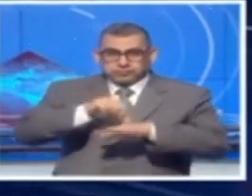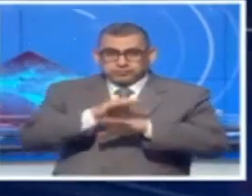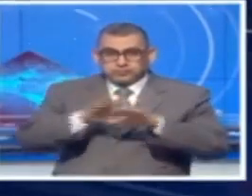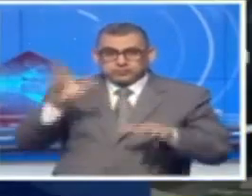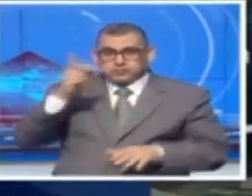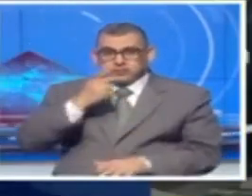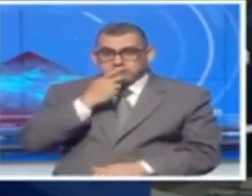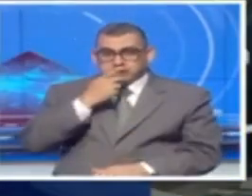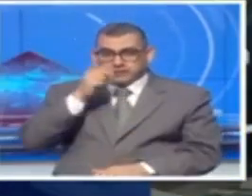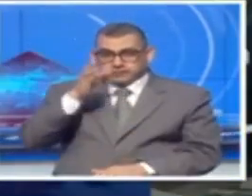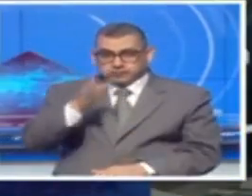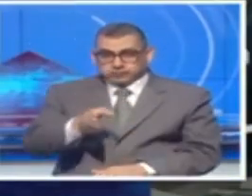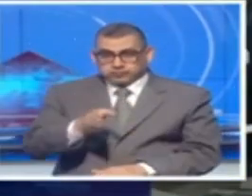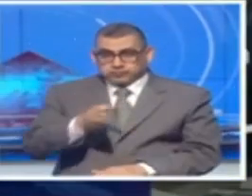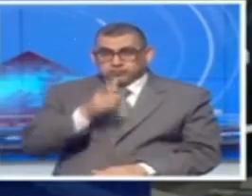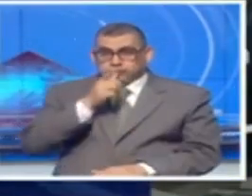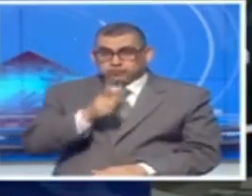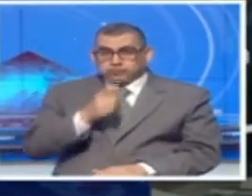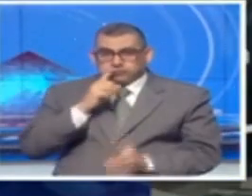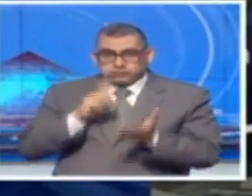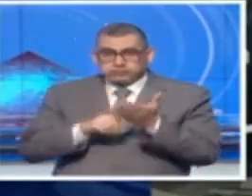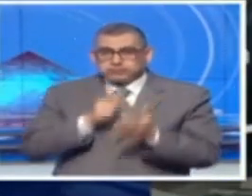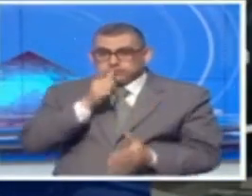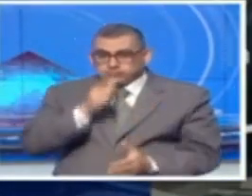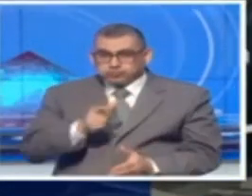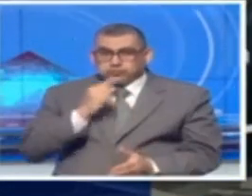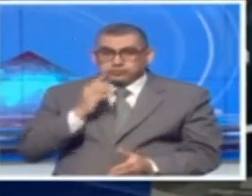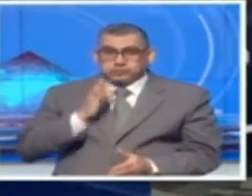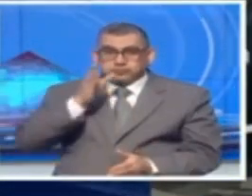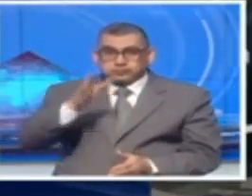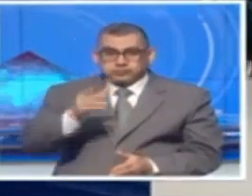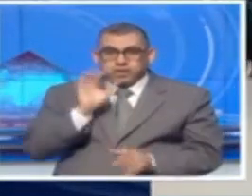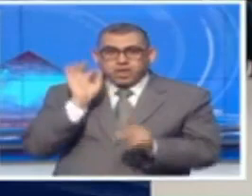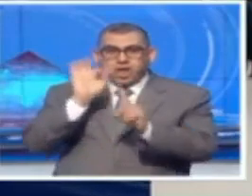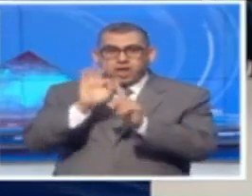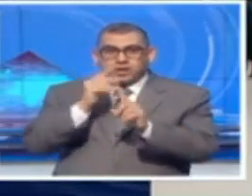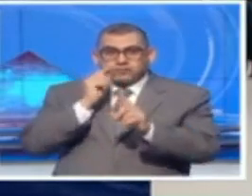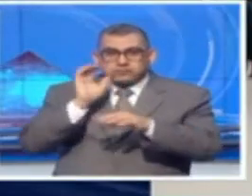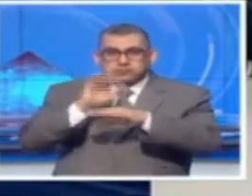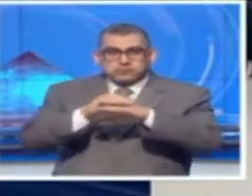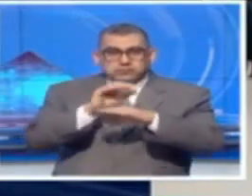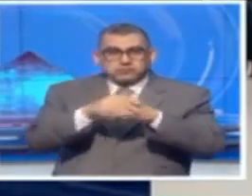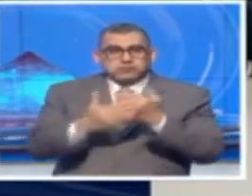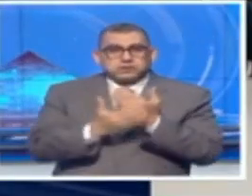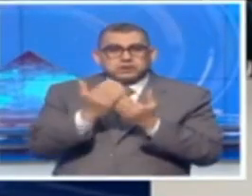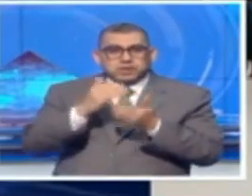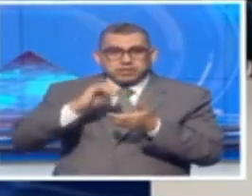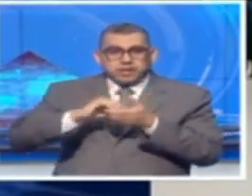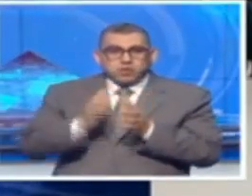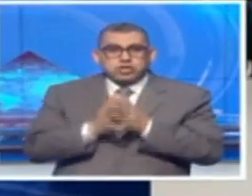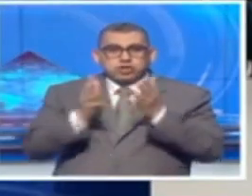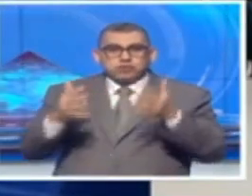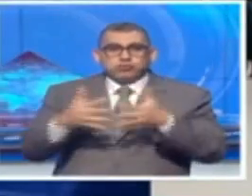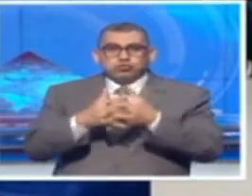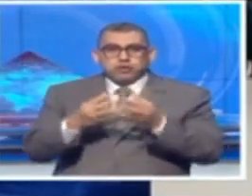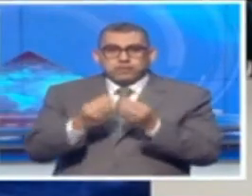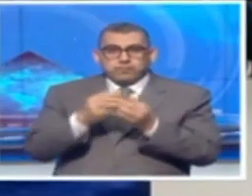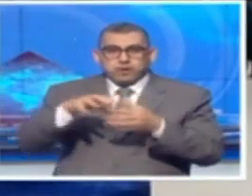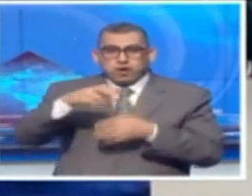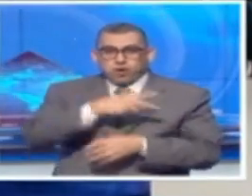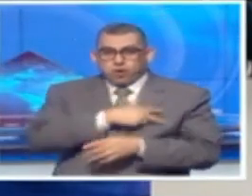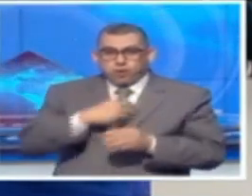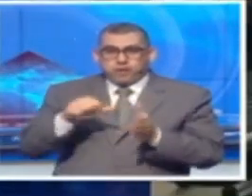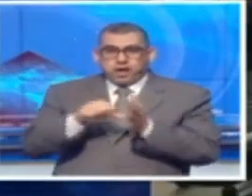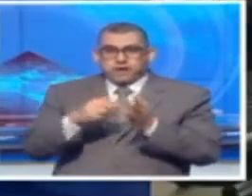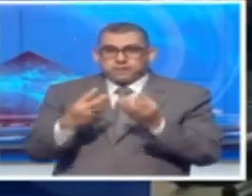المشاط للمملكة المتحدة، أكدت أن الزيارة استهدفت استكشاف سبل تعزيز التعاون المشترك على المستوى